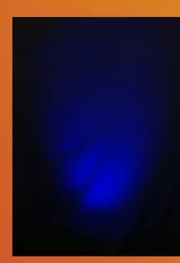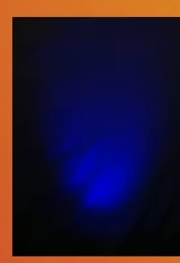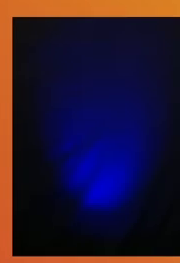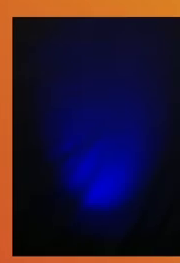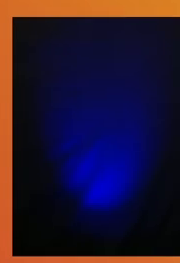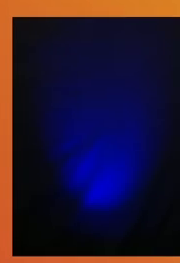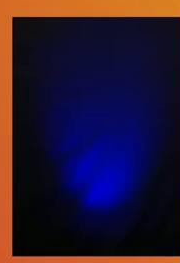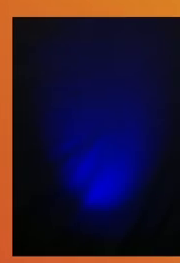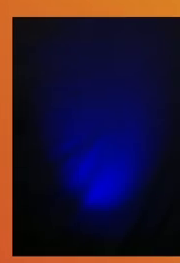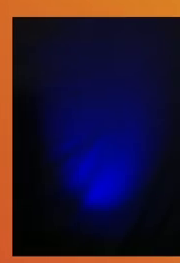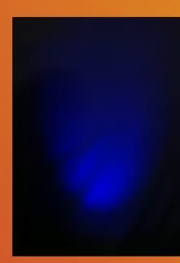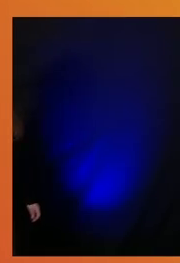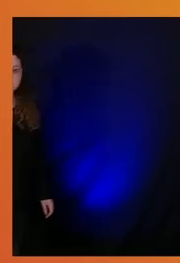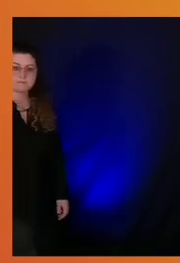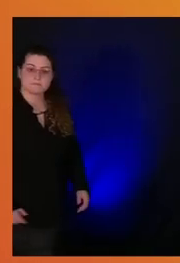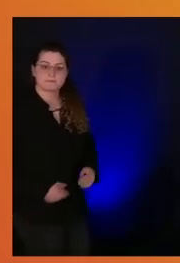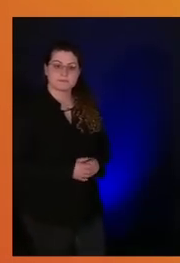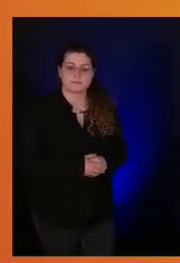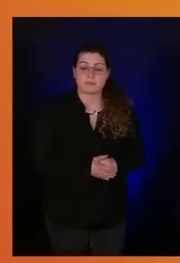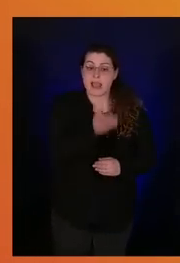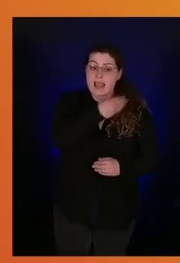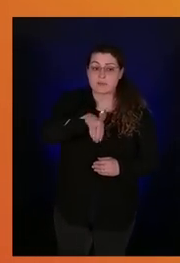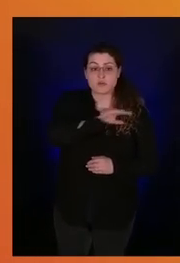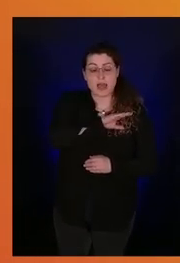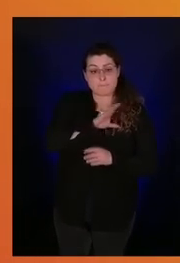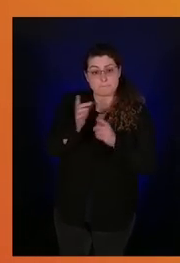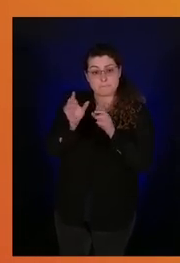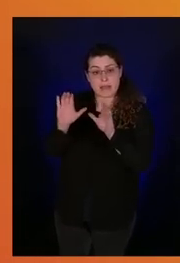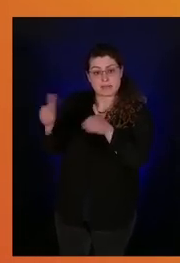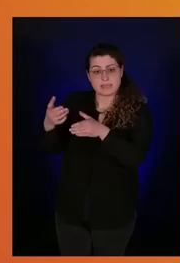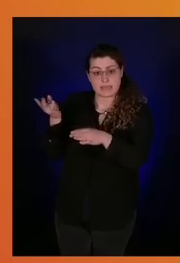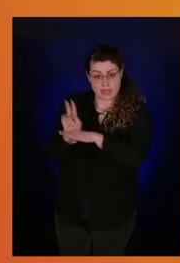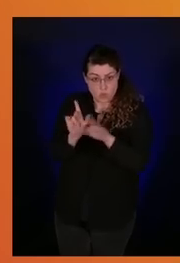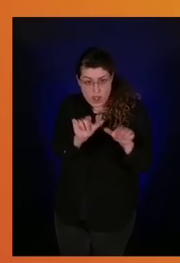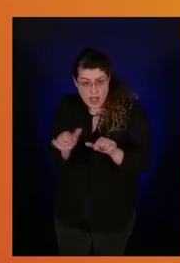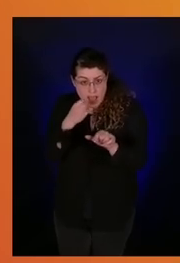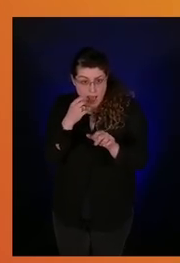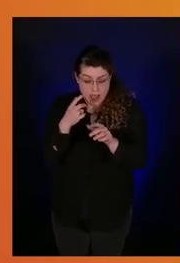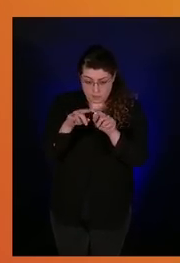Je pense que les responsables de délégation ont avec eux les documents, les bulletins de vote.